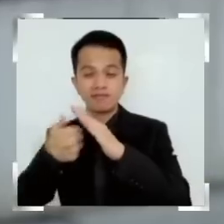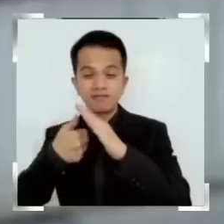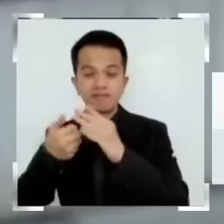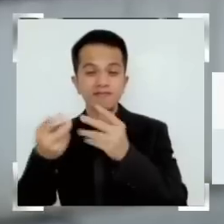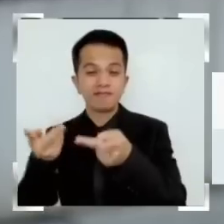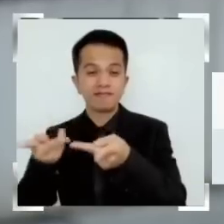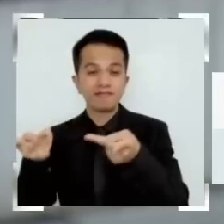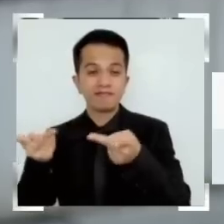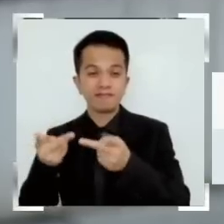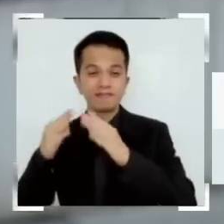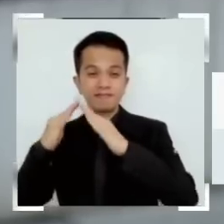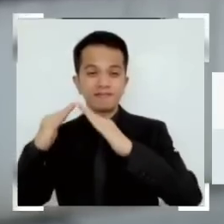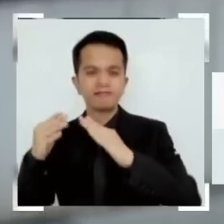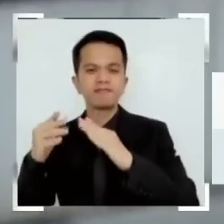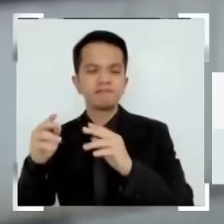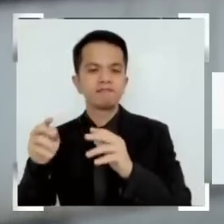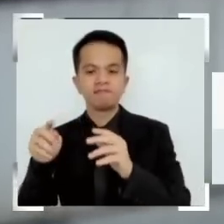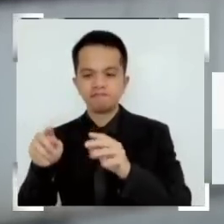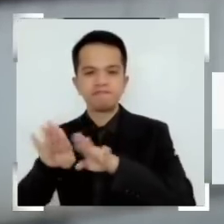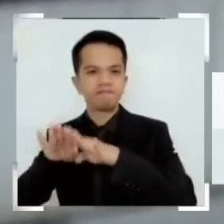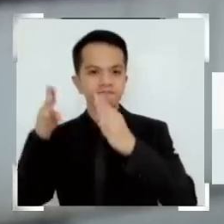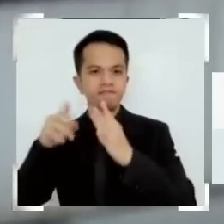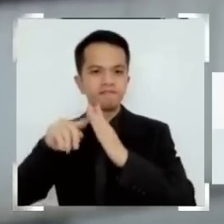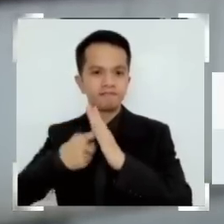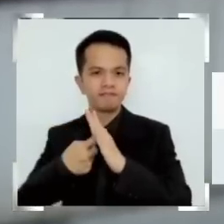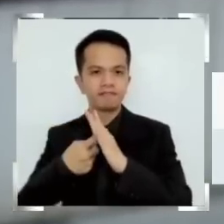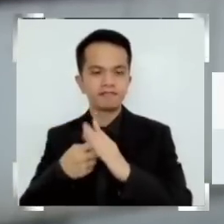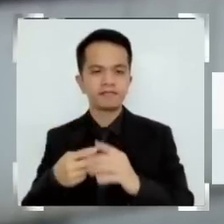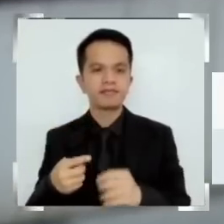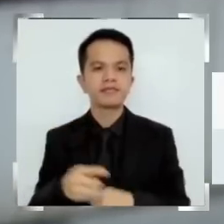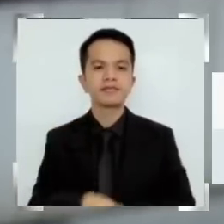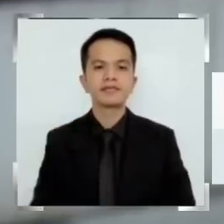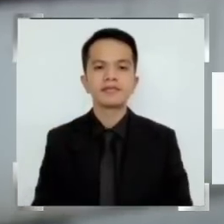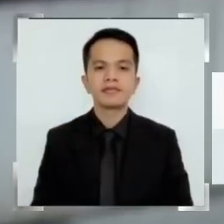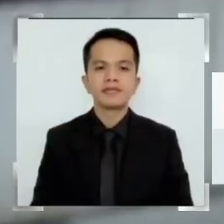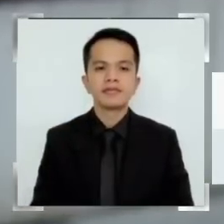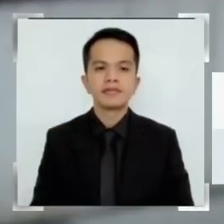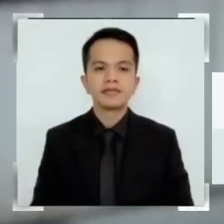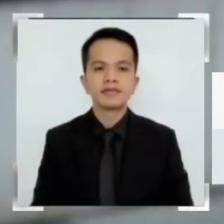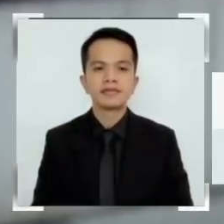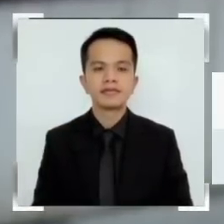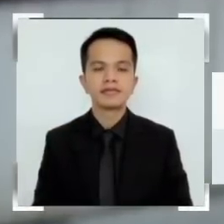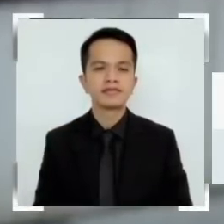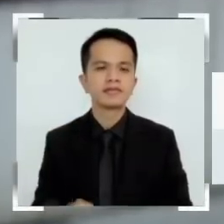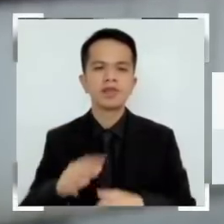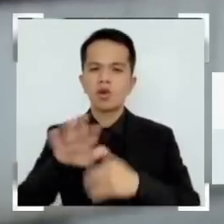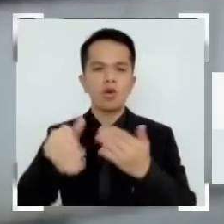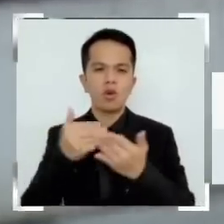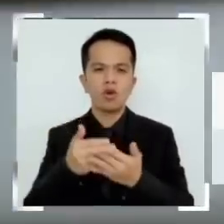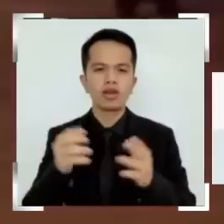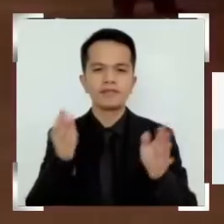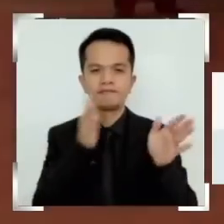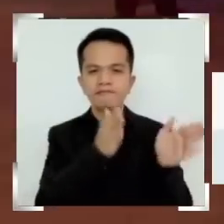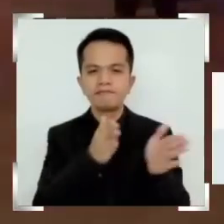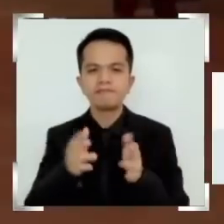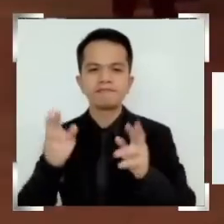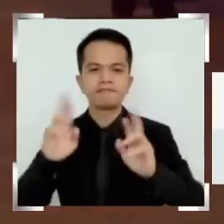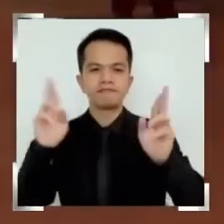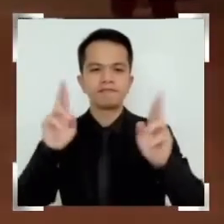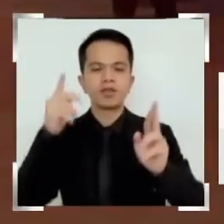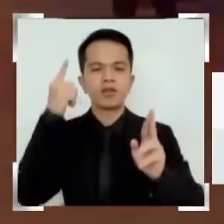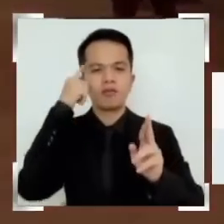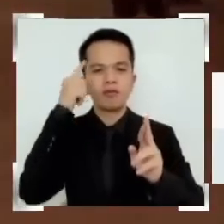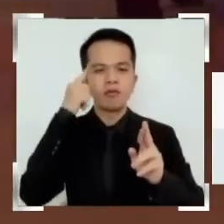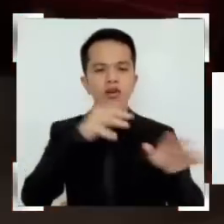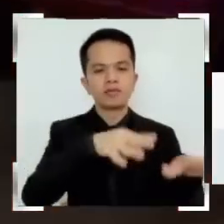public schools natin and HOA gyms, no, activated po yan, prepared po yan for evacuation. Sa Valenzuela